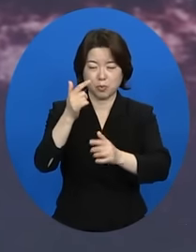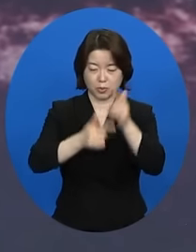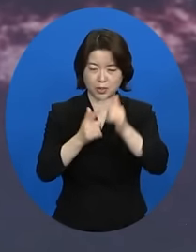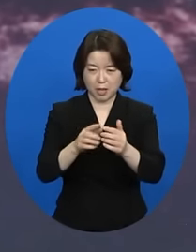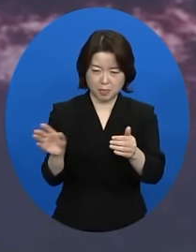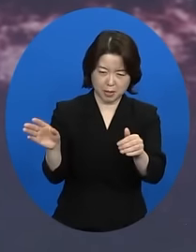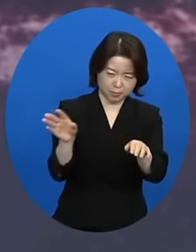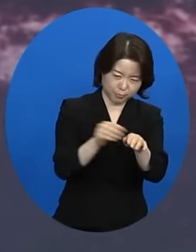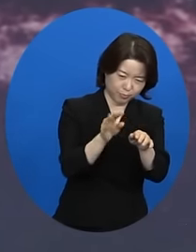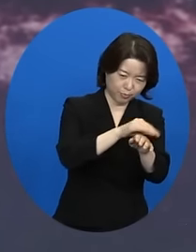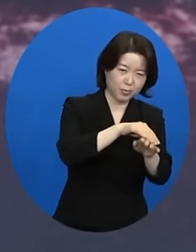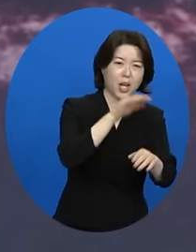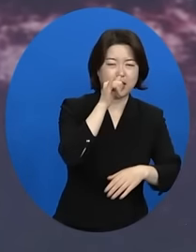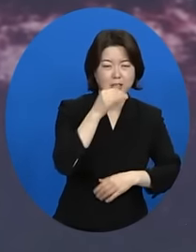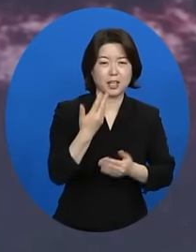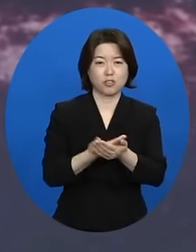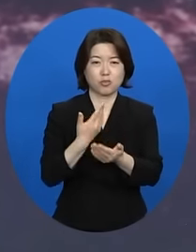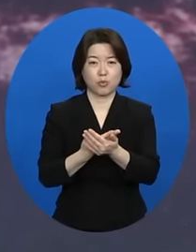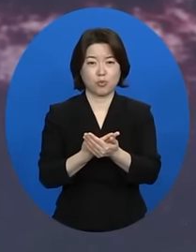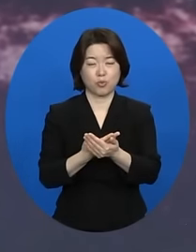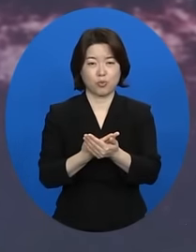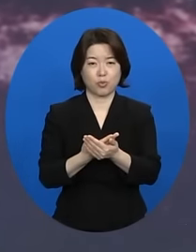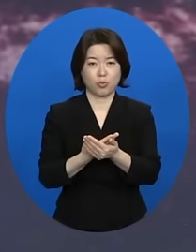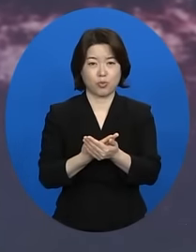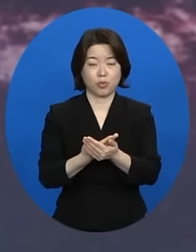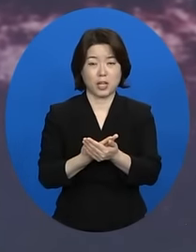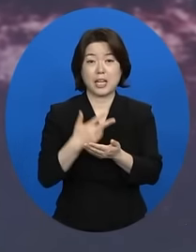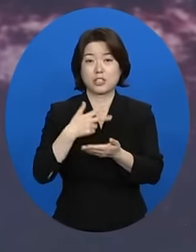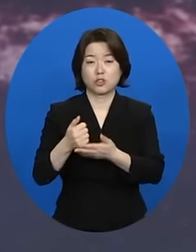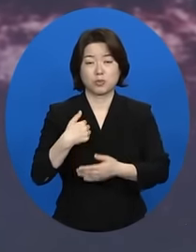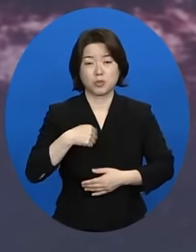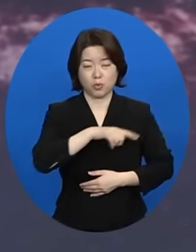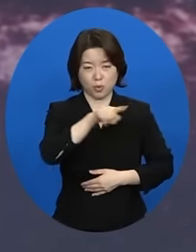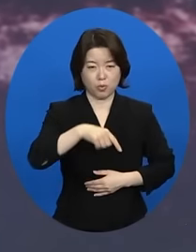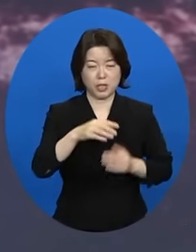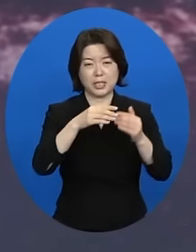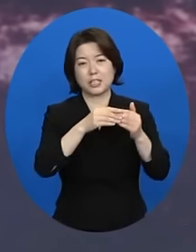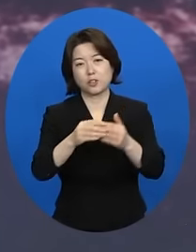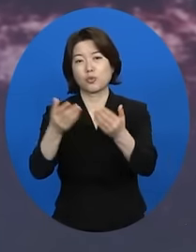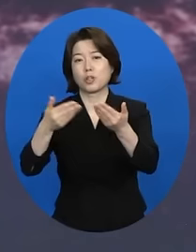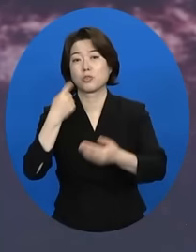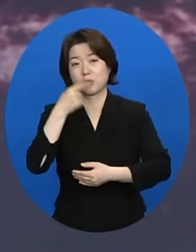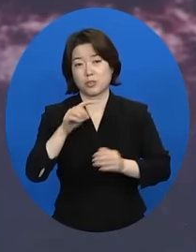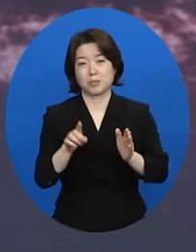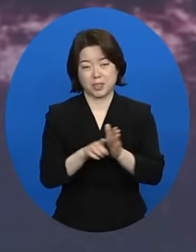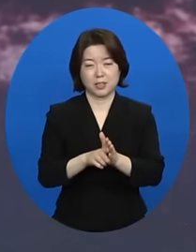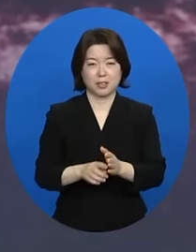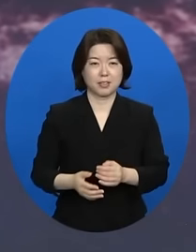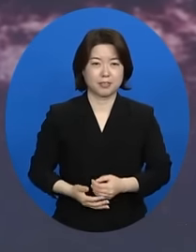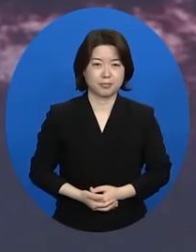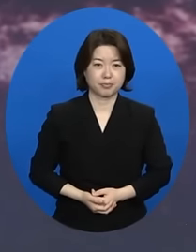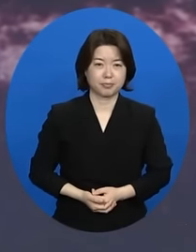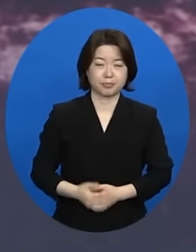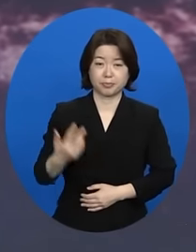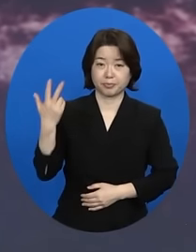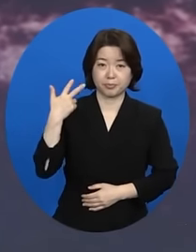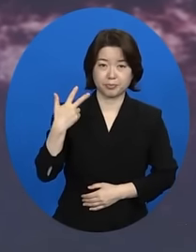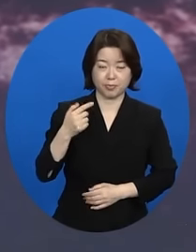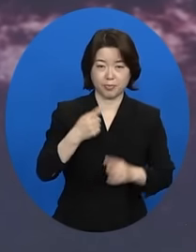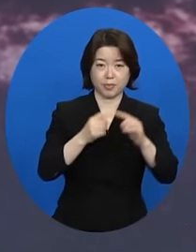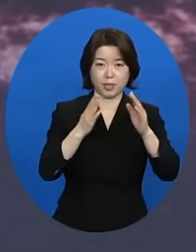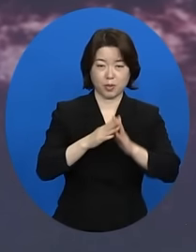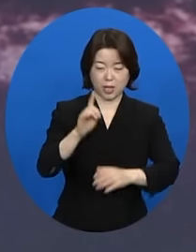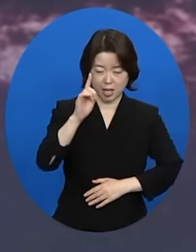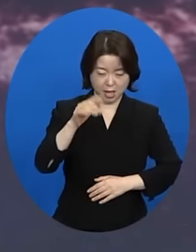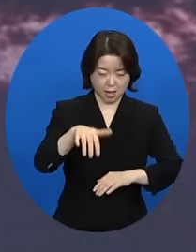붙어있게 하여 주옵소서. 주님이 저와 여러분들을 그렇게 인도하시리라 믿습니다. 지난주 중에 교회를 한 번도